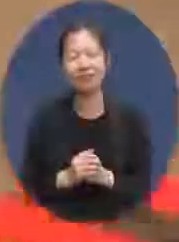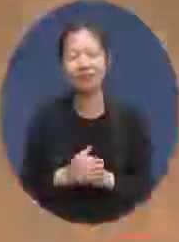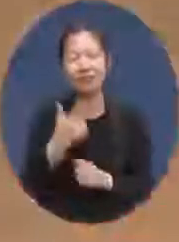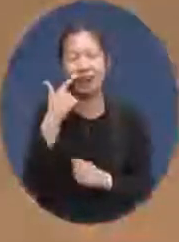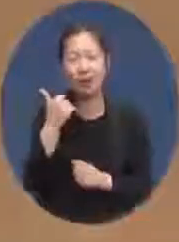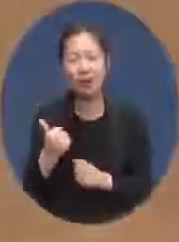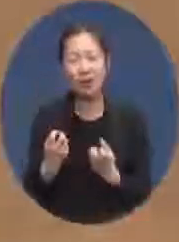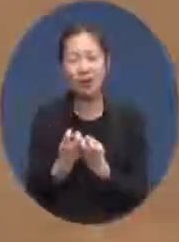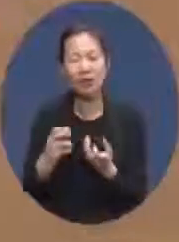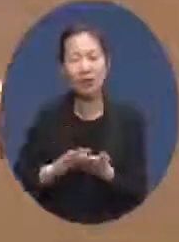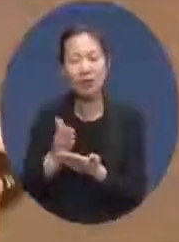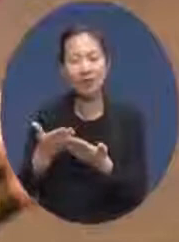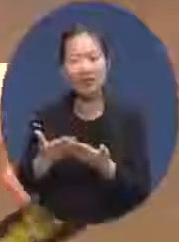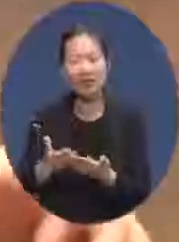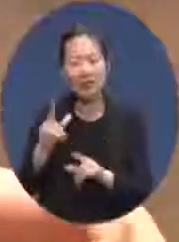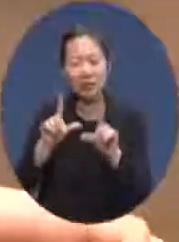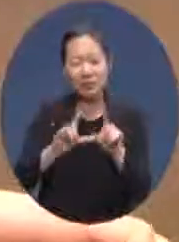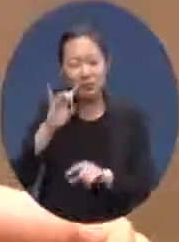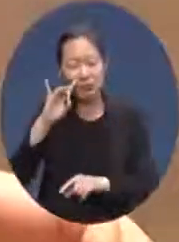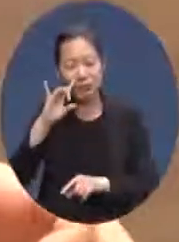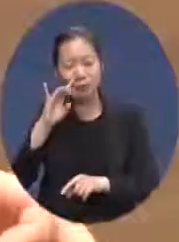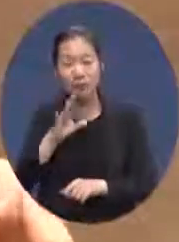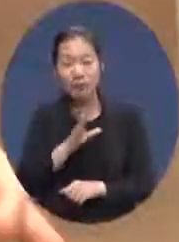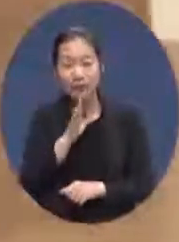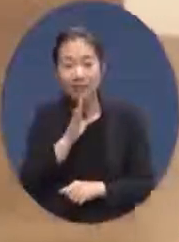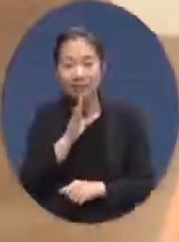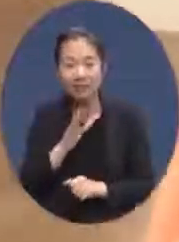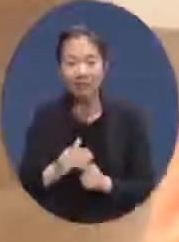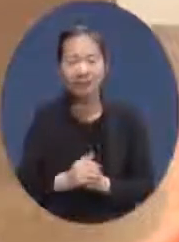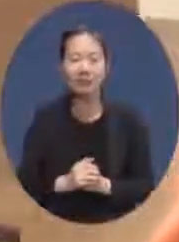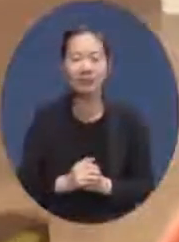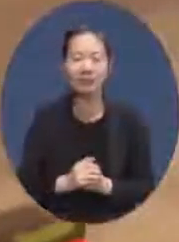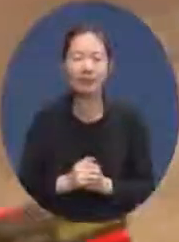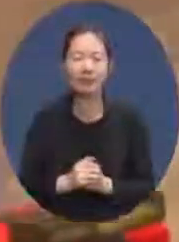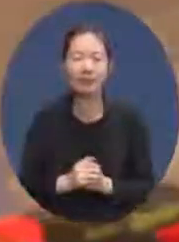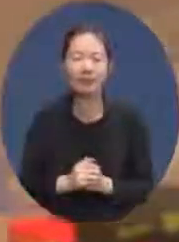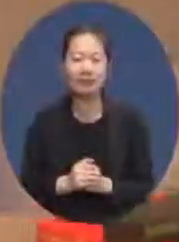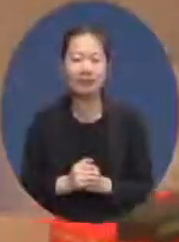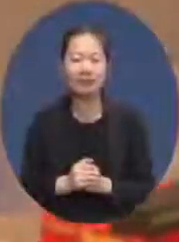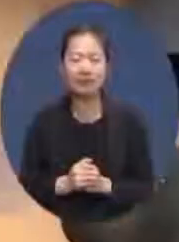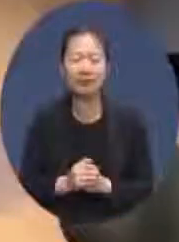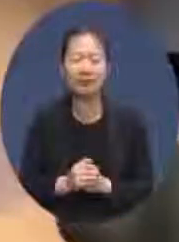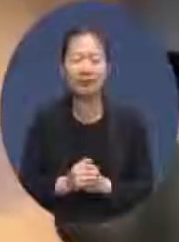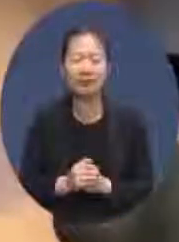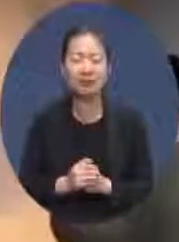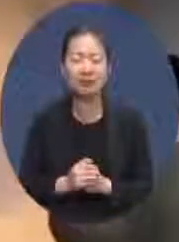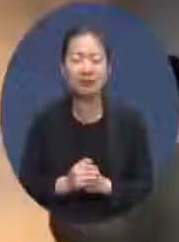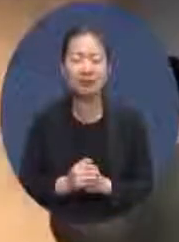아빠는 어떻게 놀아주는지 그 모습도 궁금하시죠? 그렇지. 아빠 잘해.